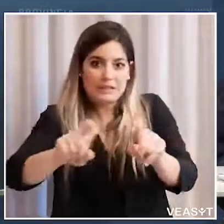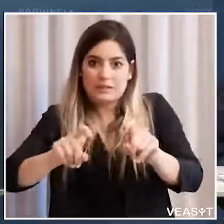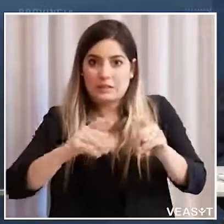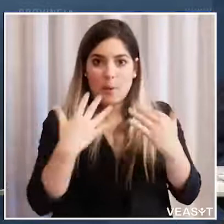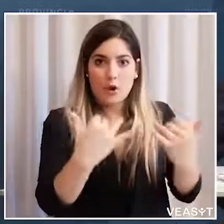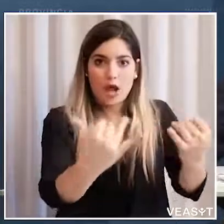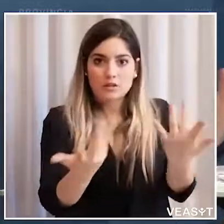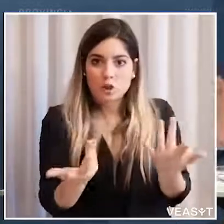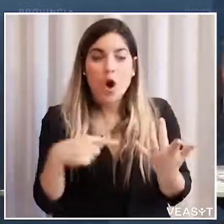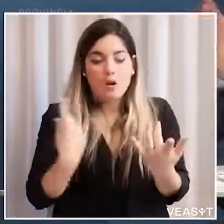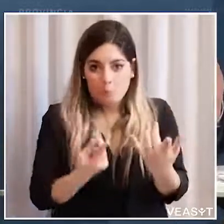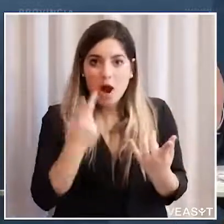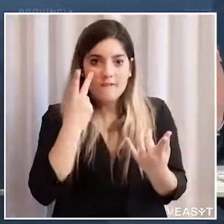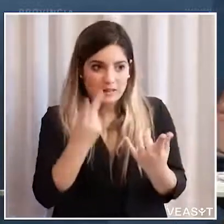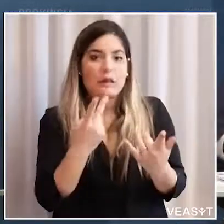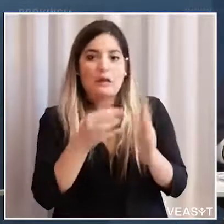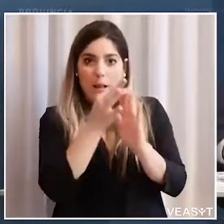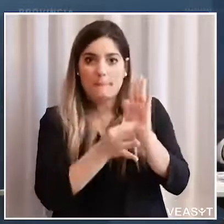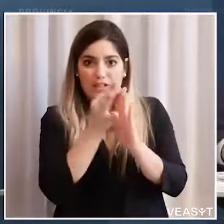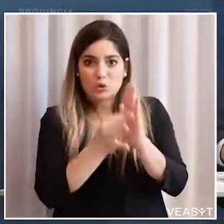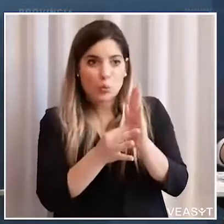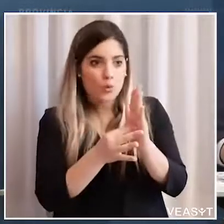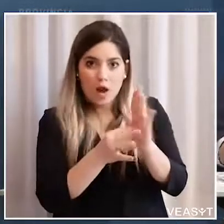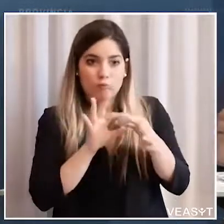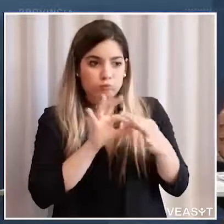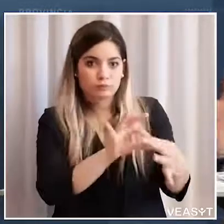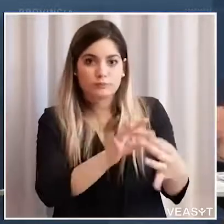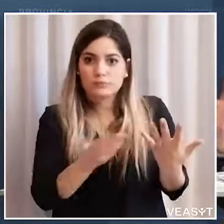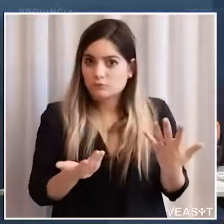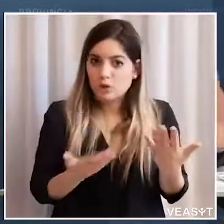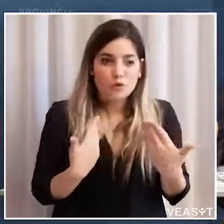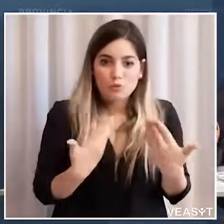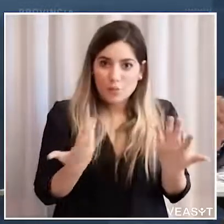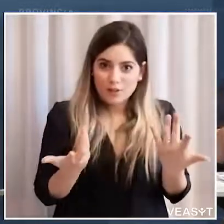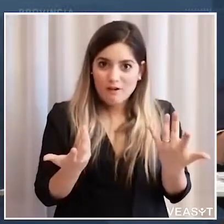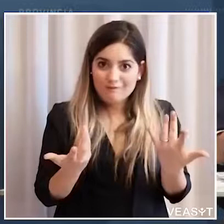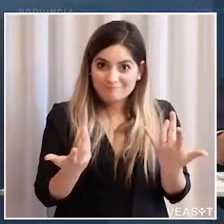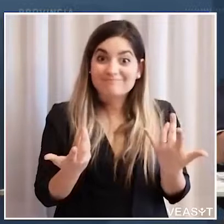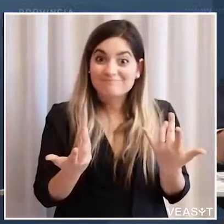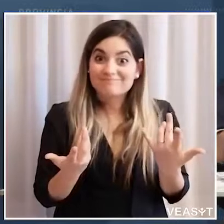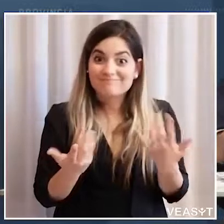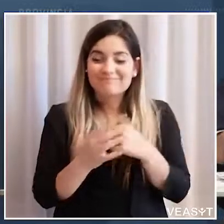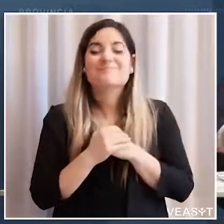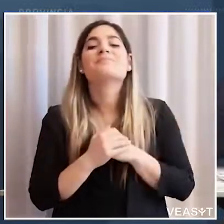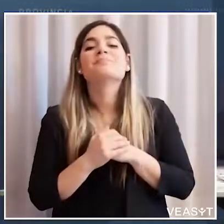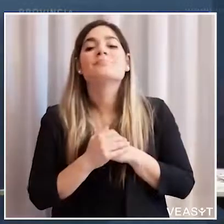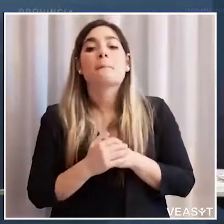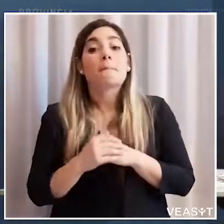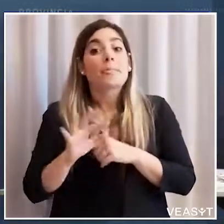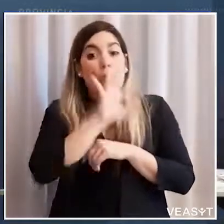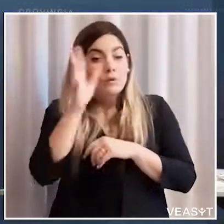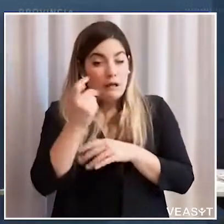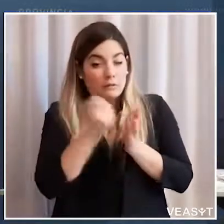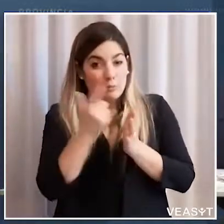testare tutta la popolazione e dopo di prevedere le mise le misure che saranno necessarie secondo